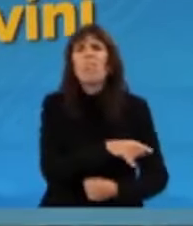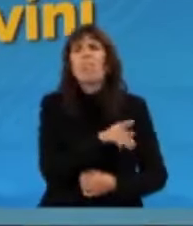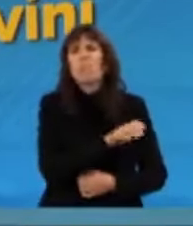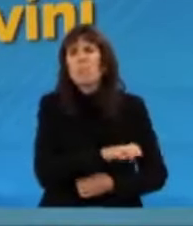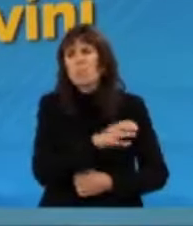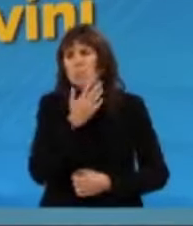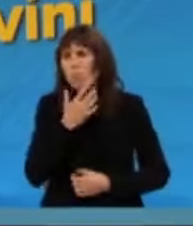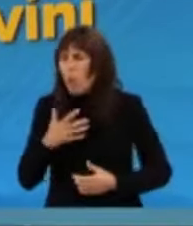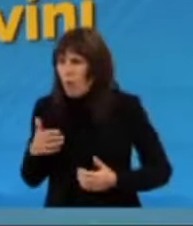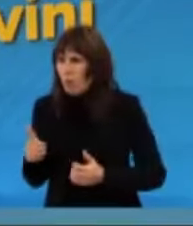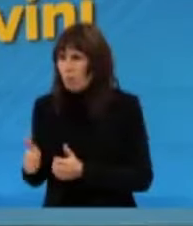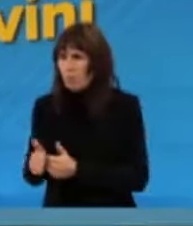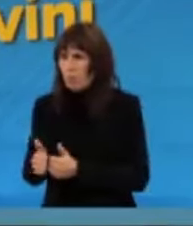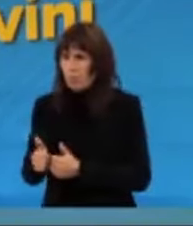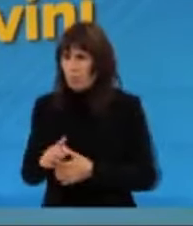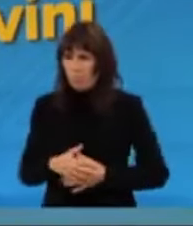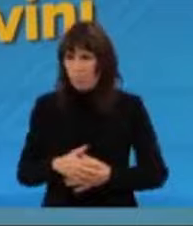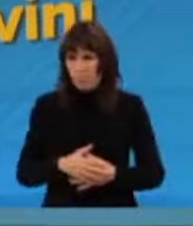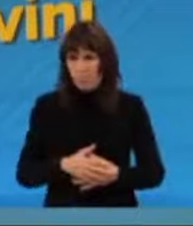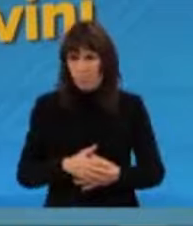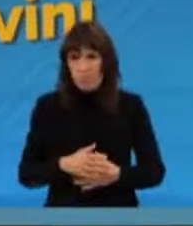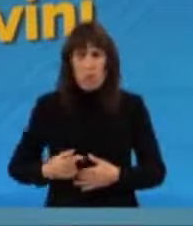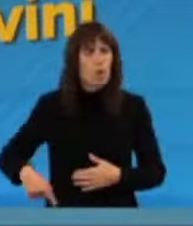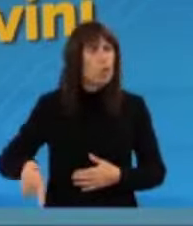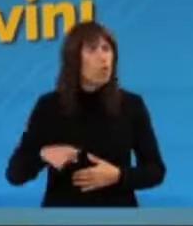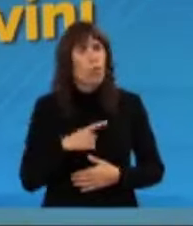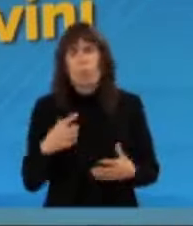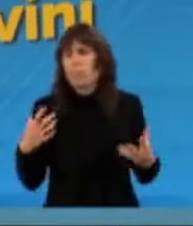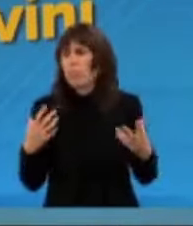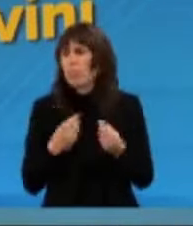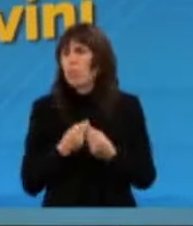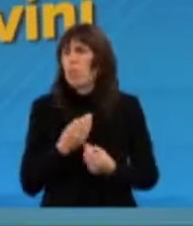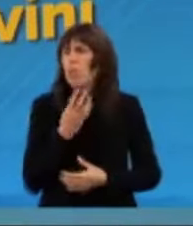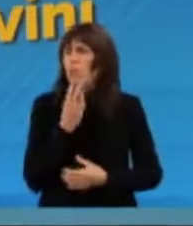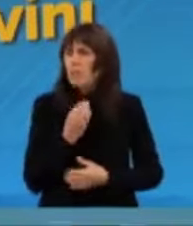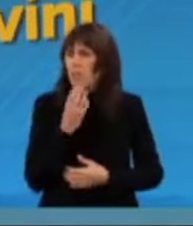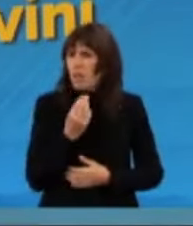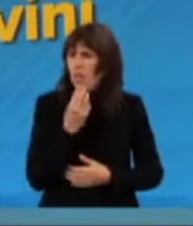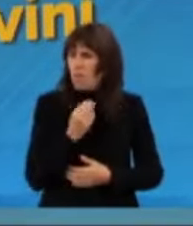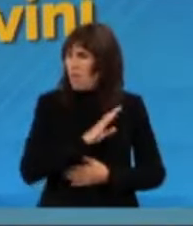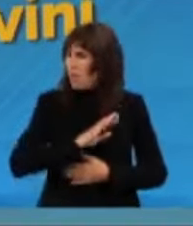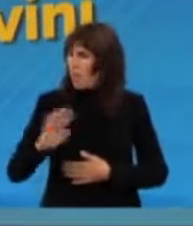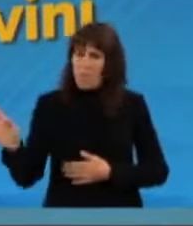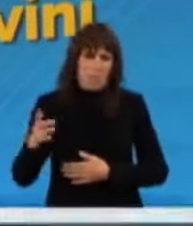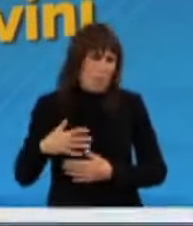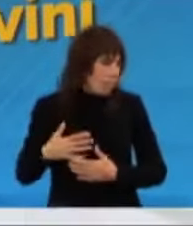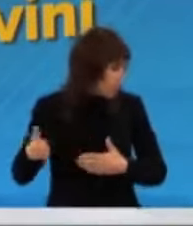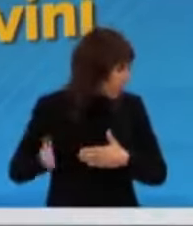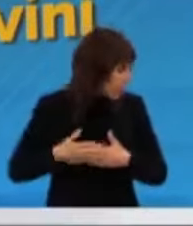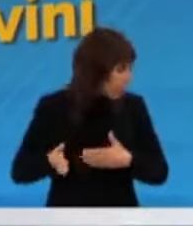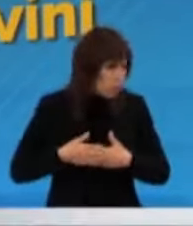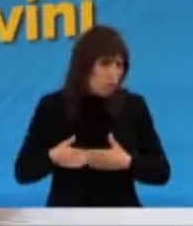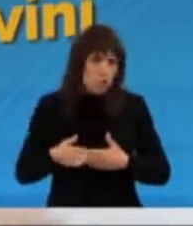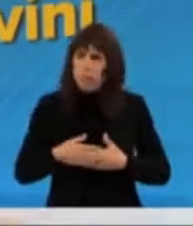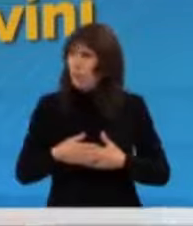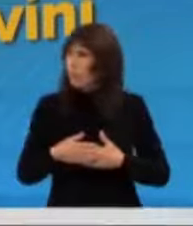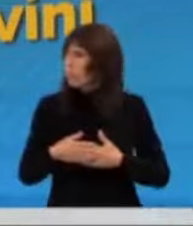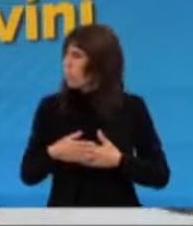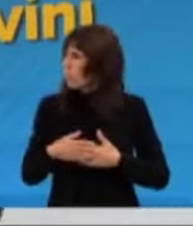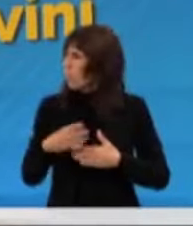Noi siamo con Israele e rimarremo di fianco a Israele in questa battaglia per i